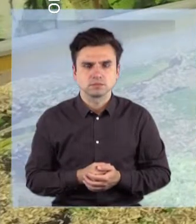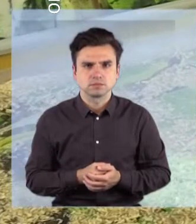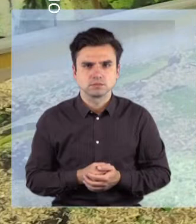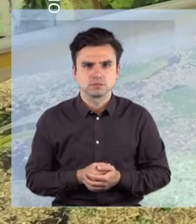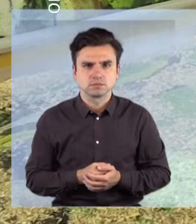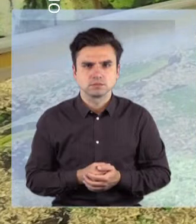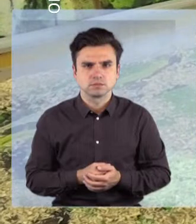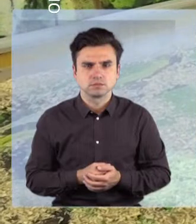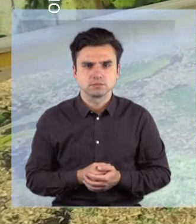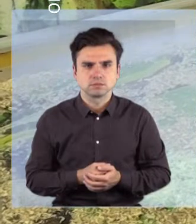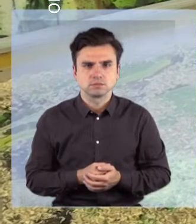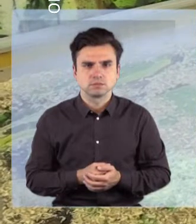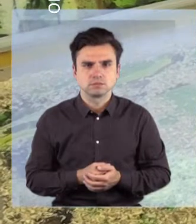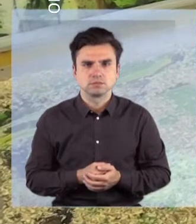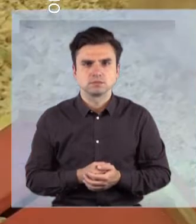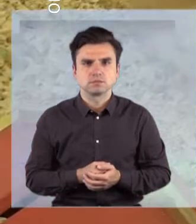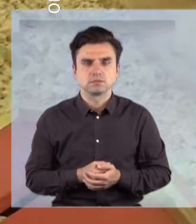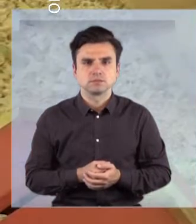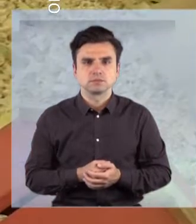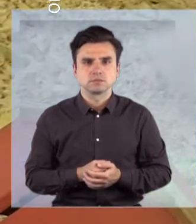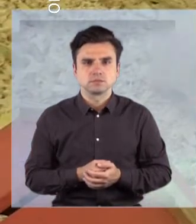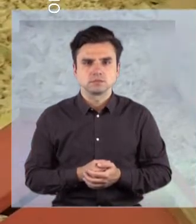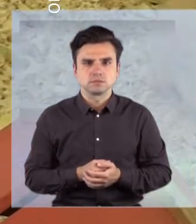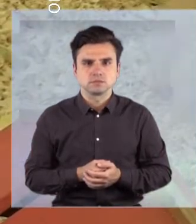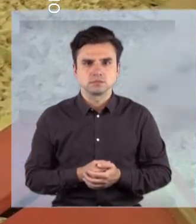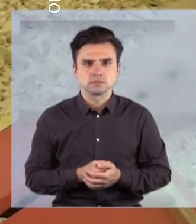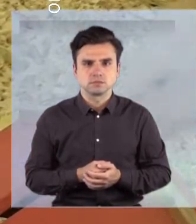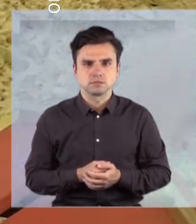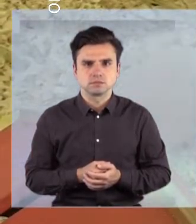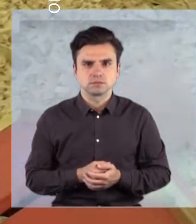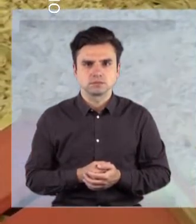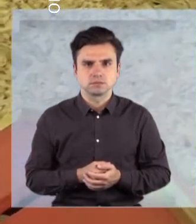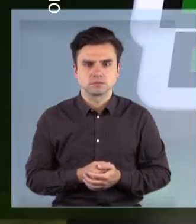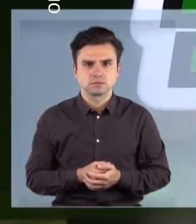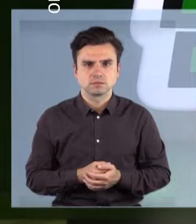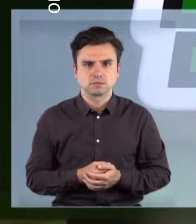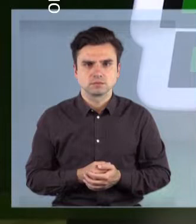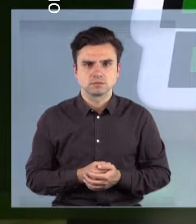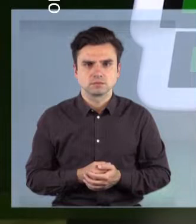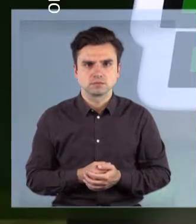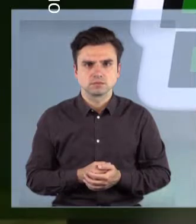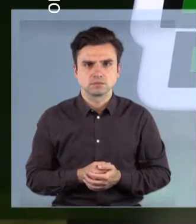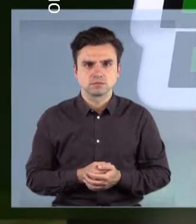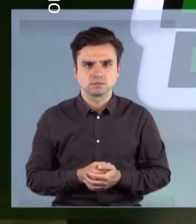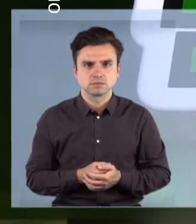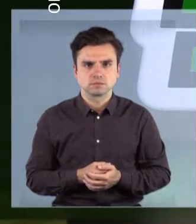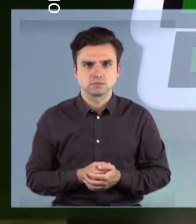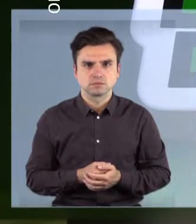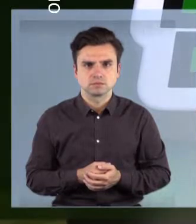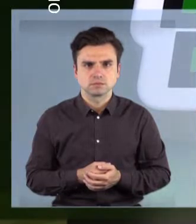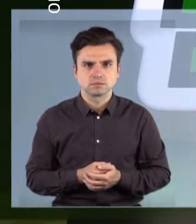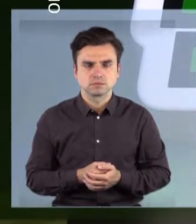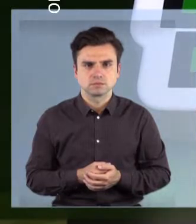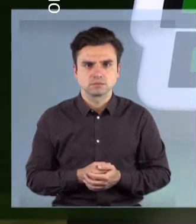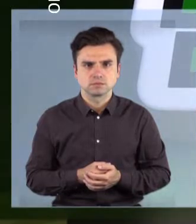зоопарками. Але у більшості країн Європи вони, такі розважальні об'єкти, взагалі заборонені. Інна Бугайова, Роман Кравченко,